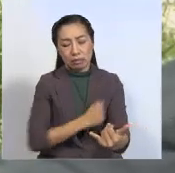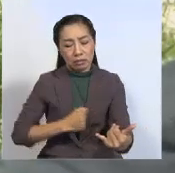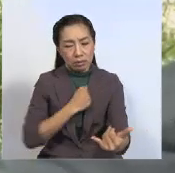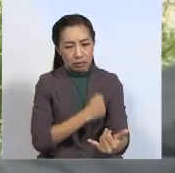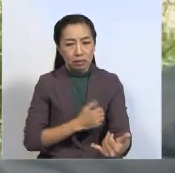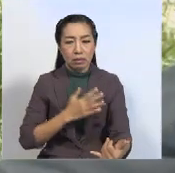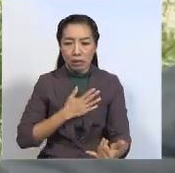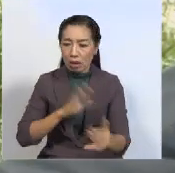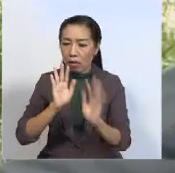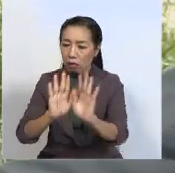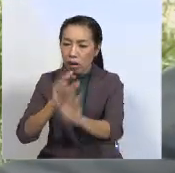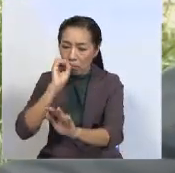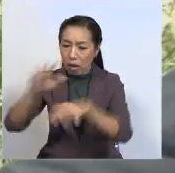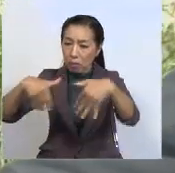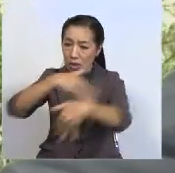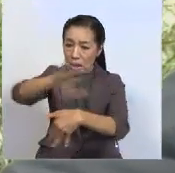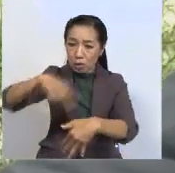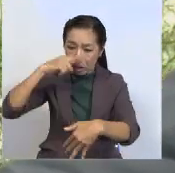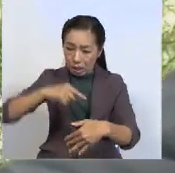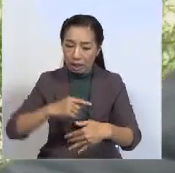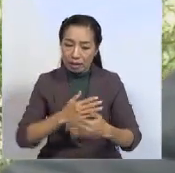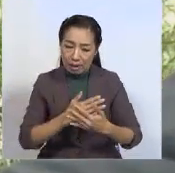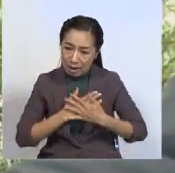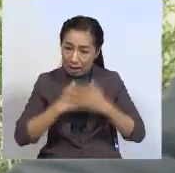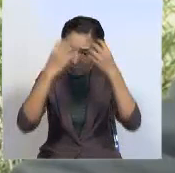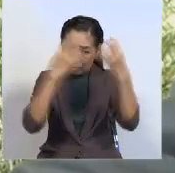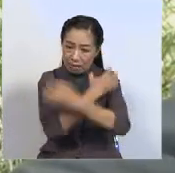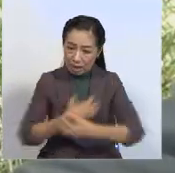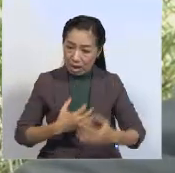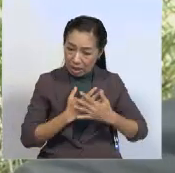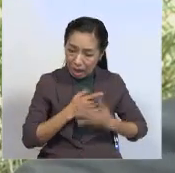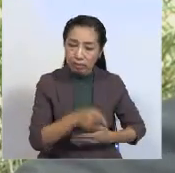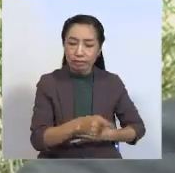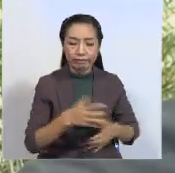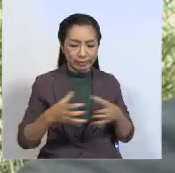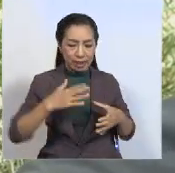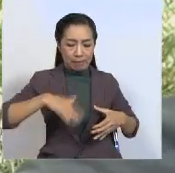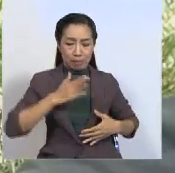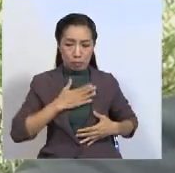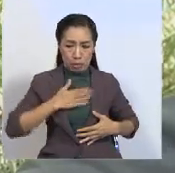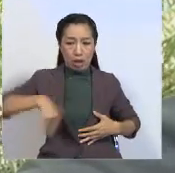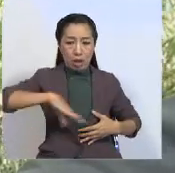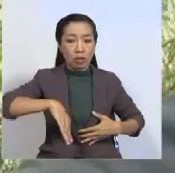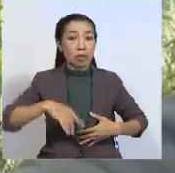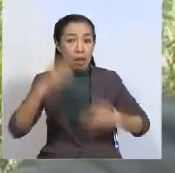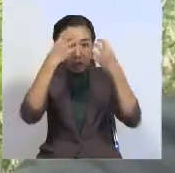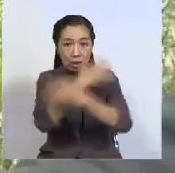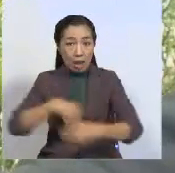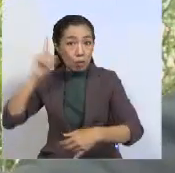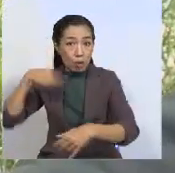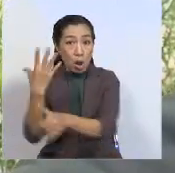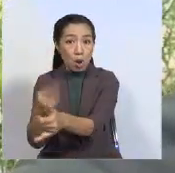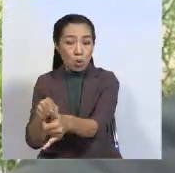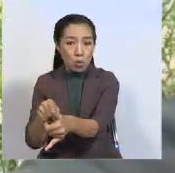ฝากบอกแฟนคลับกับทุกคนที่รักแพนด้าครับก็คือทางทีมพี่เลี้ยงจะดูแลแพนด้าหลินหุ่ยอย่างดีที่สุ